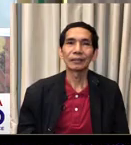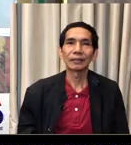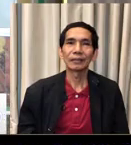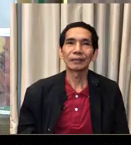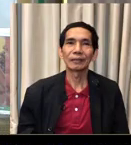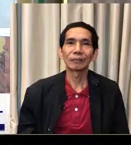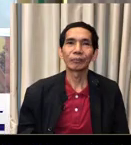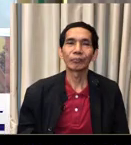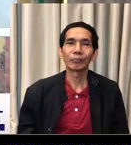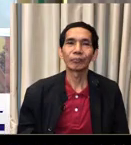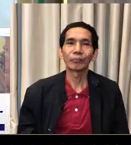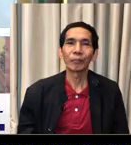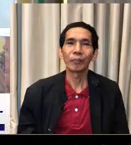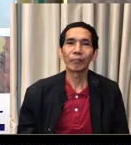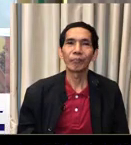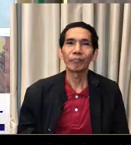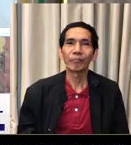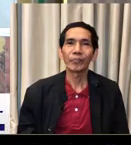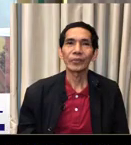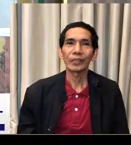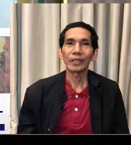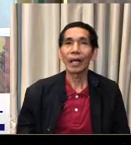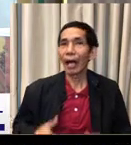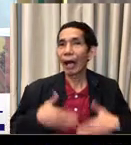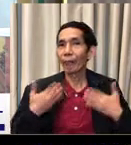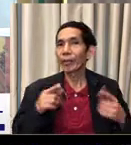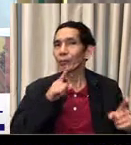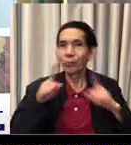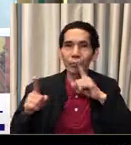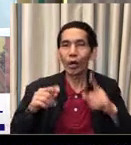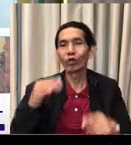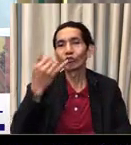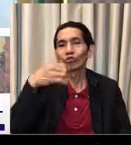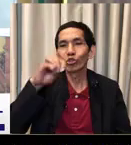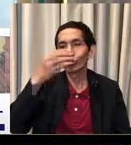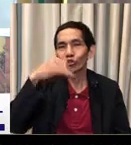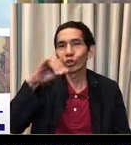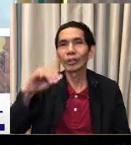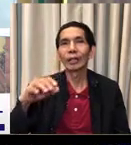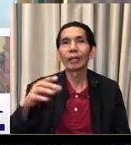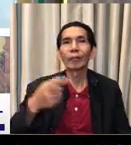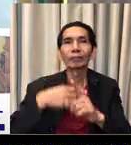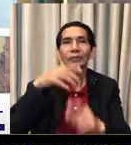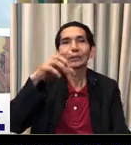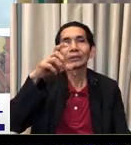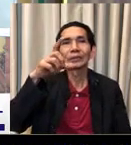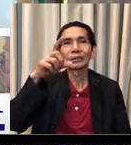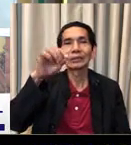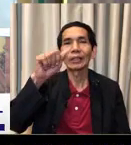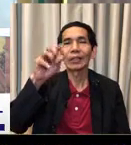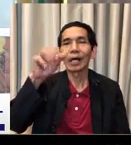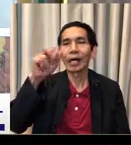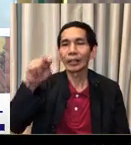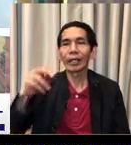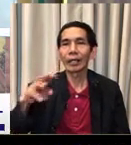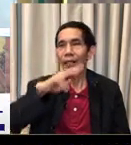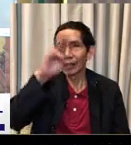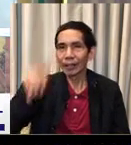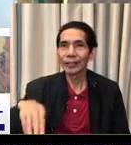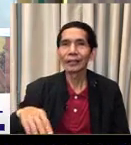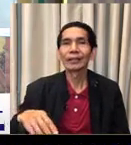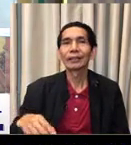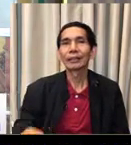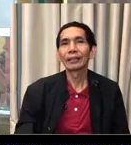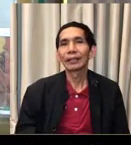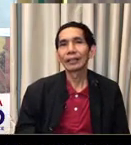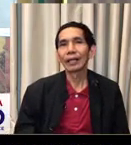Eason, Ali at Kim Alexi Rocha. Happy birthday to Jojo Robrigado ng Santa Ana, Manila. Advance happy birthday sa Hilia